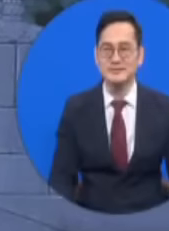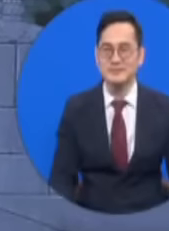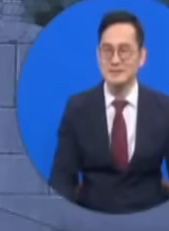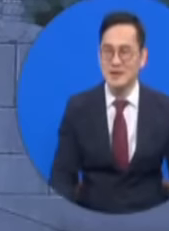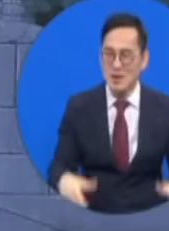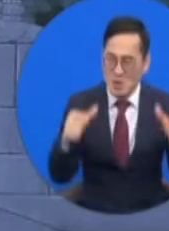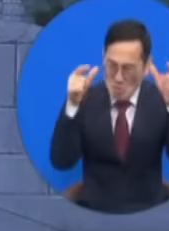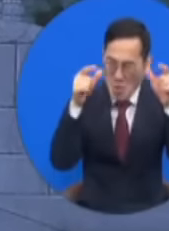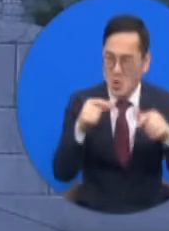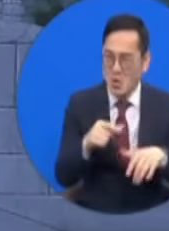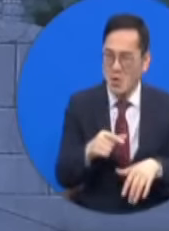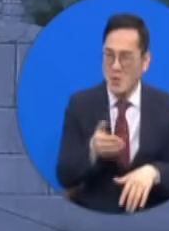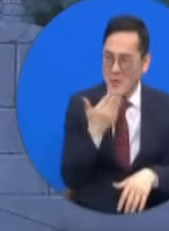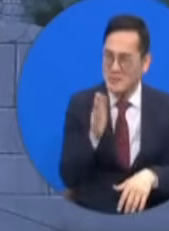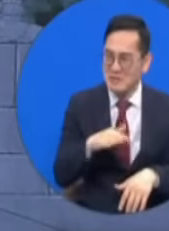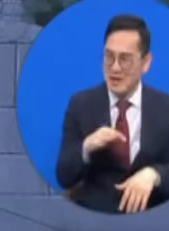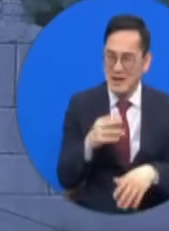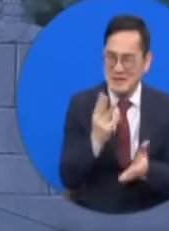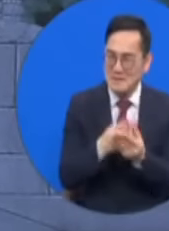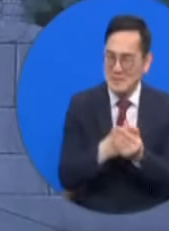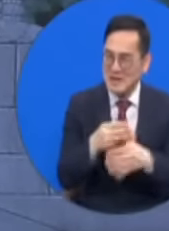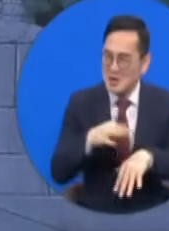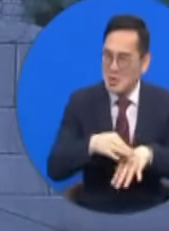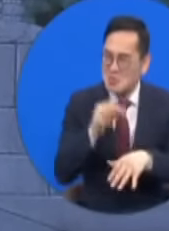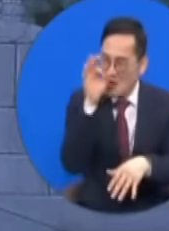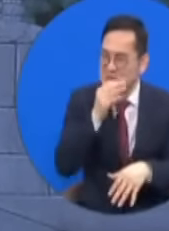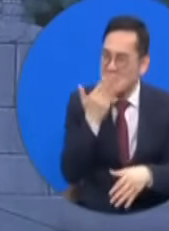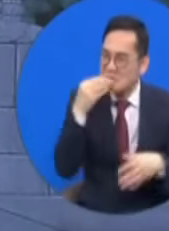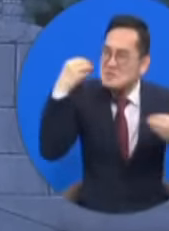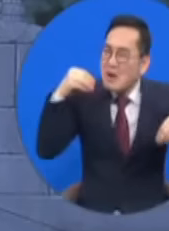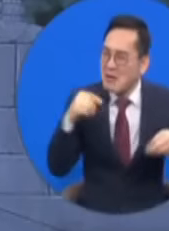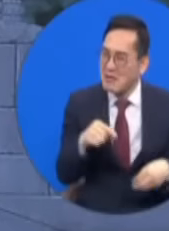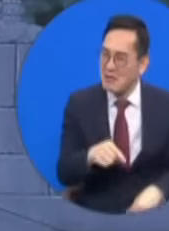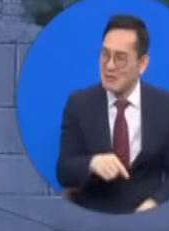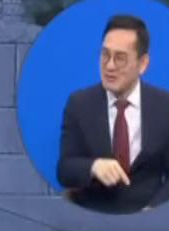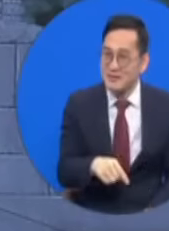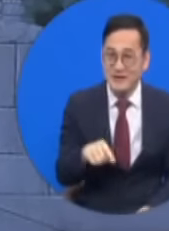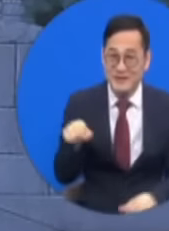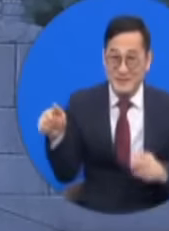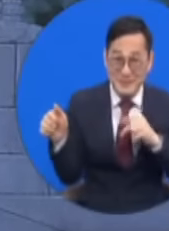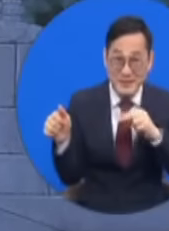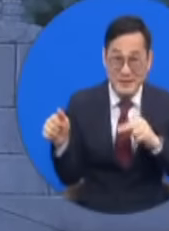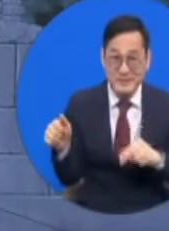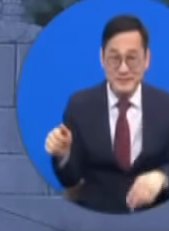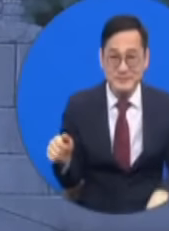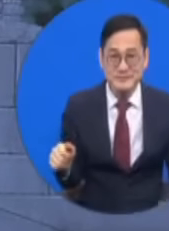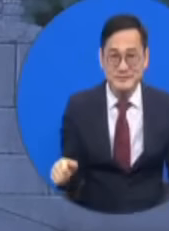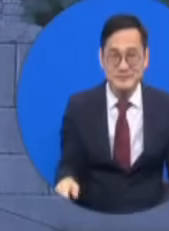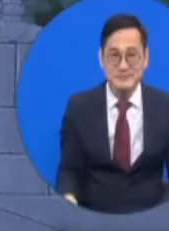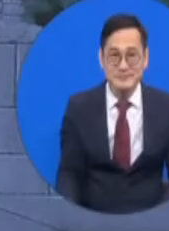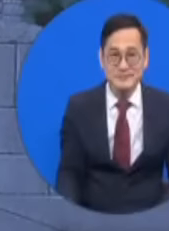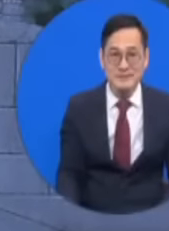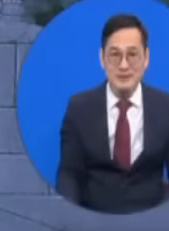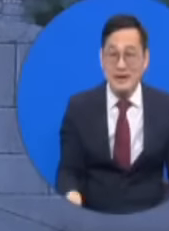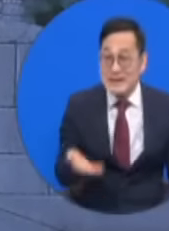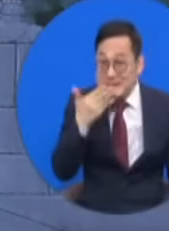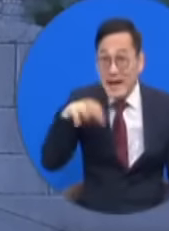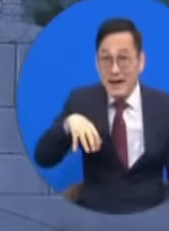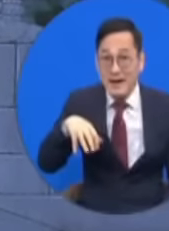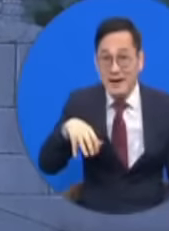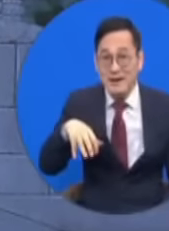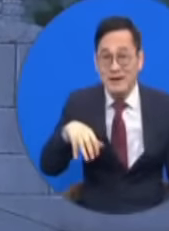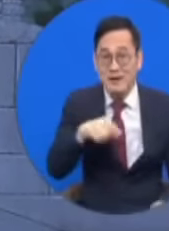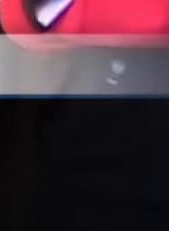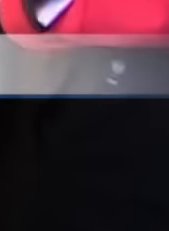척. 이라고 한동훈 비대위원장이 비판한 겁니다. 원희룡 후보와 그 식당을 한동훈 비대위원장이 찾아갔다고 합니다. 들어보시죠.